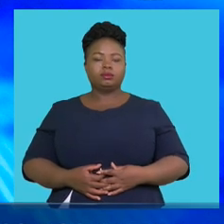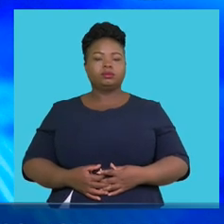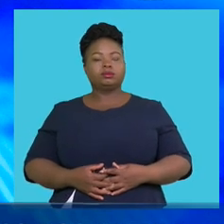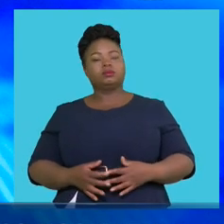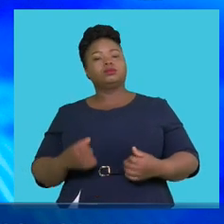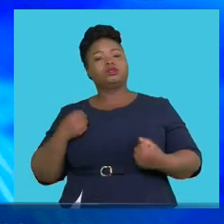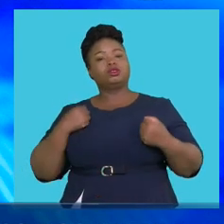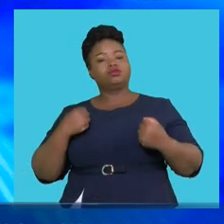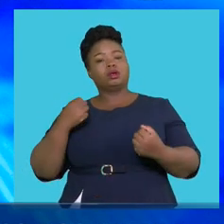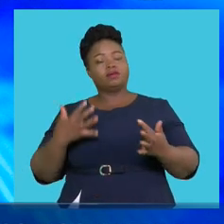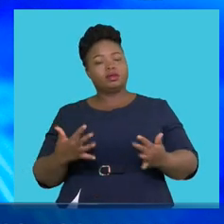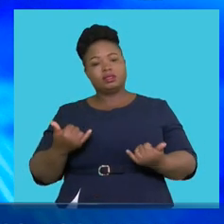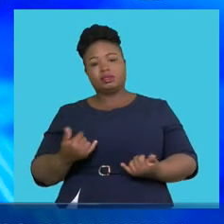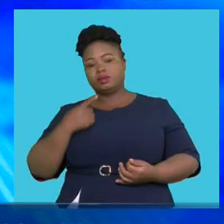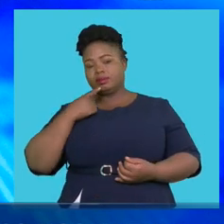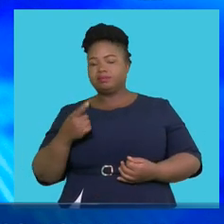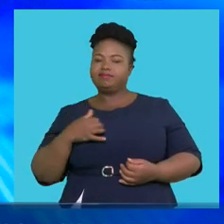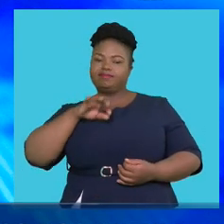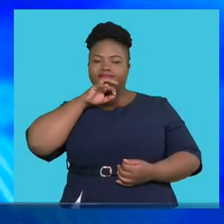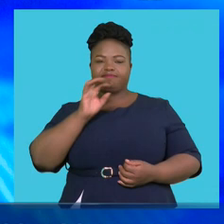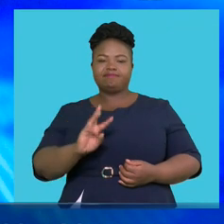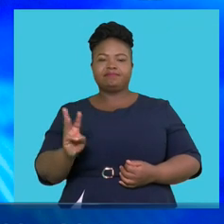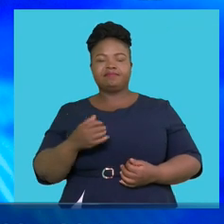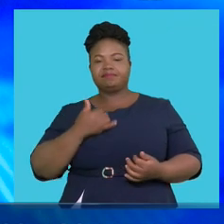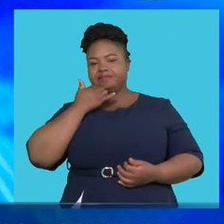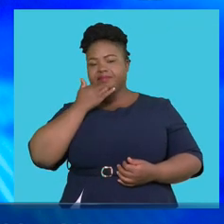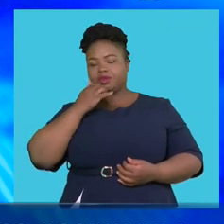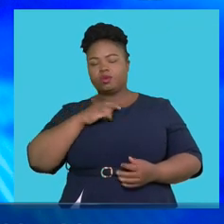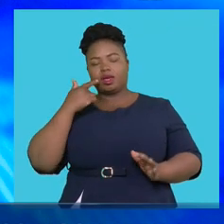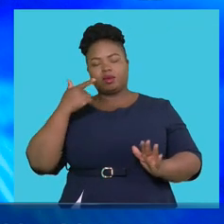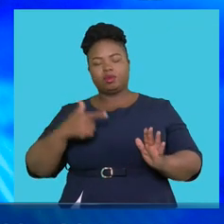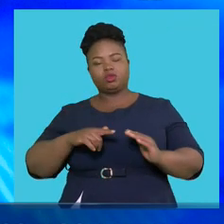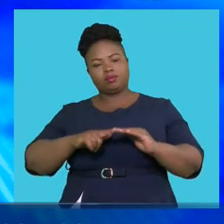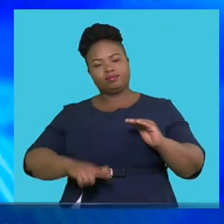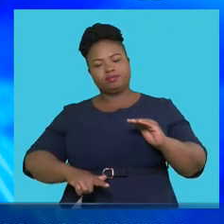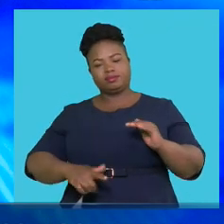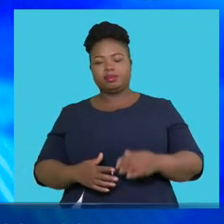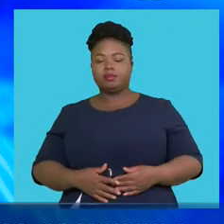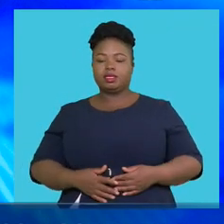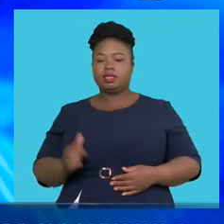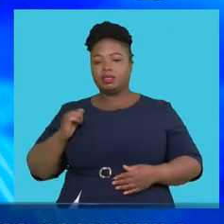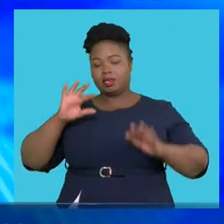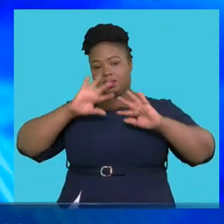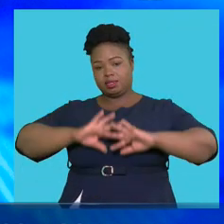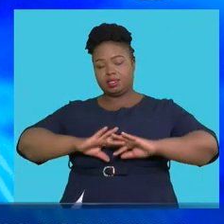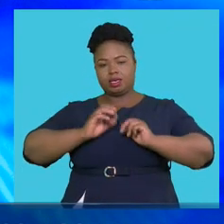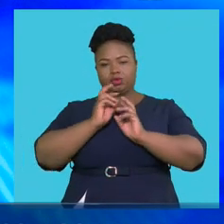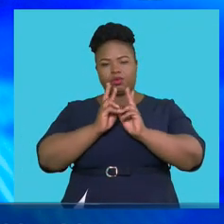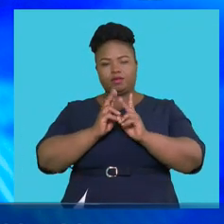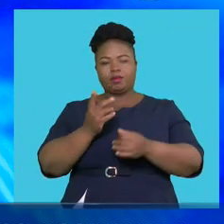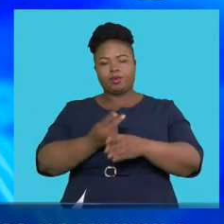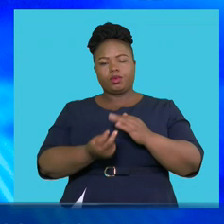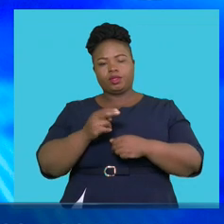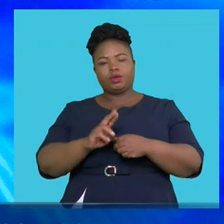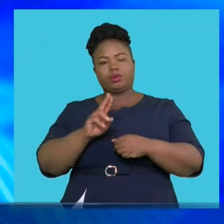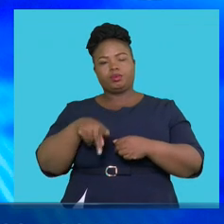Abaqhubi bemoto bavakalisa uchulumanco kulandela ukwehla kwamaxabiso amafutha ezithuthi. Ezinzulwini zobusuku bayizolo, zombini iintlobo